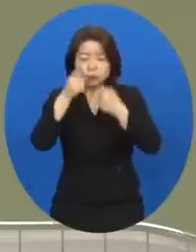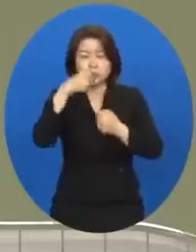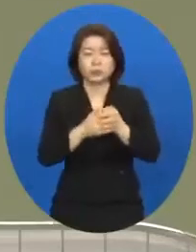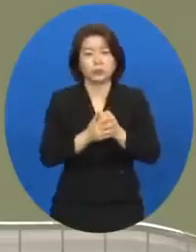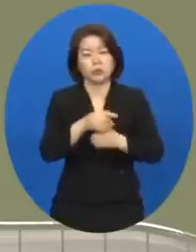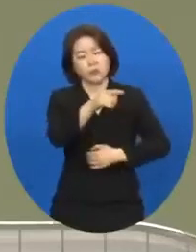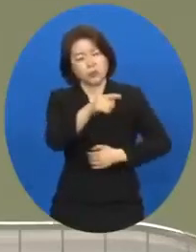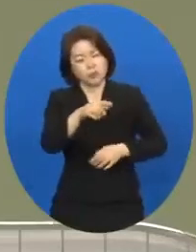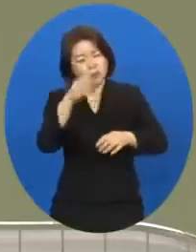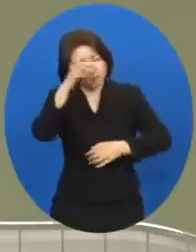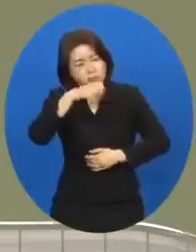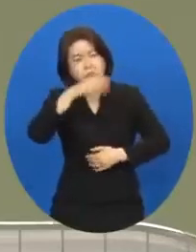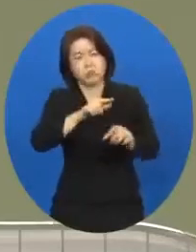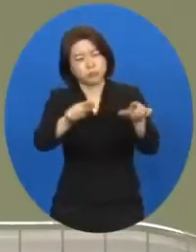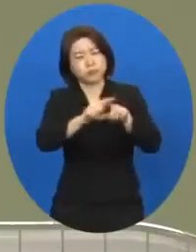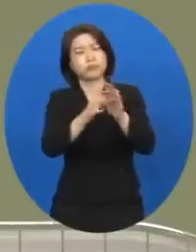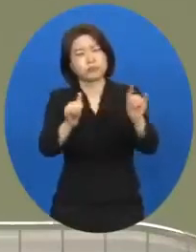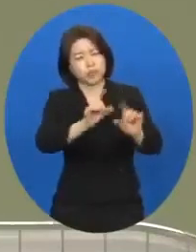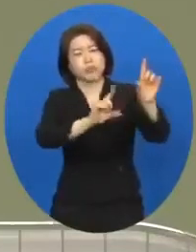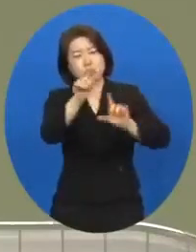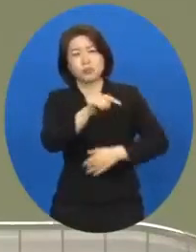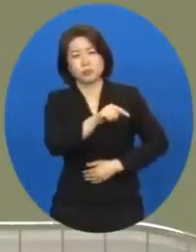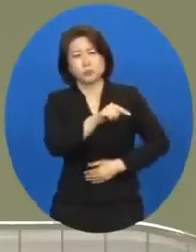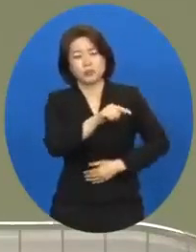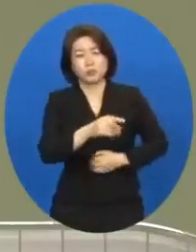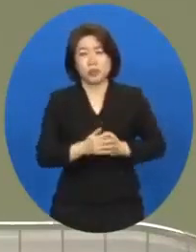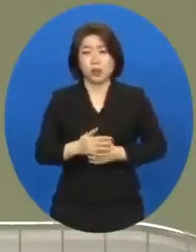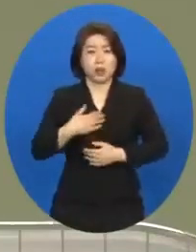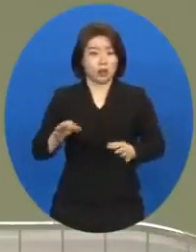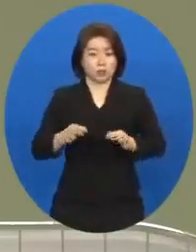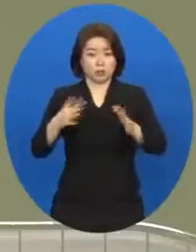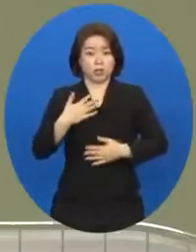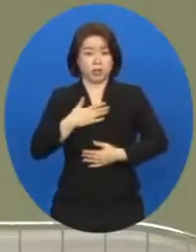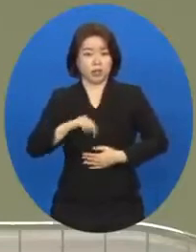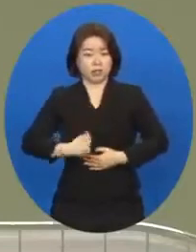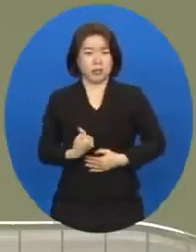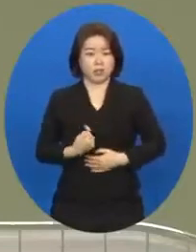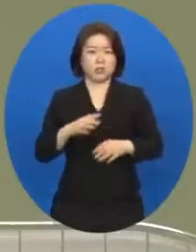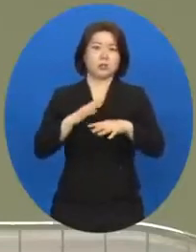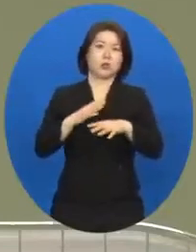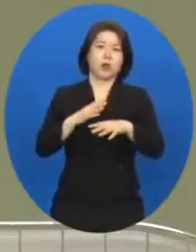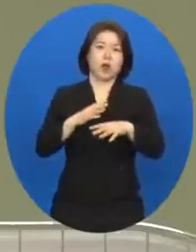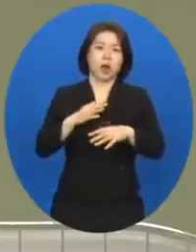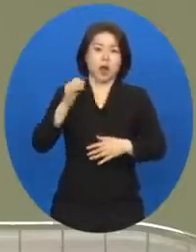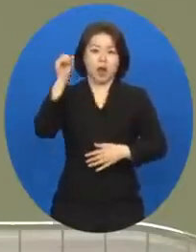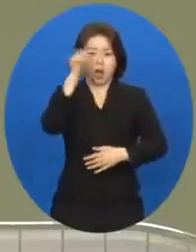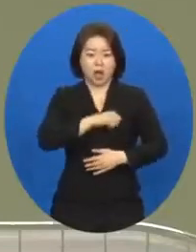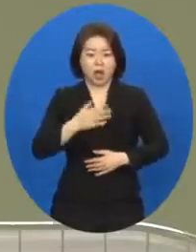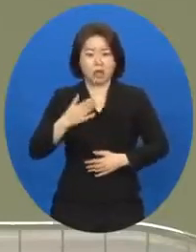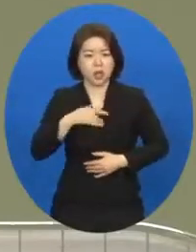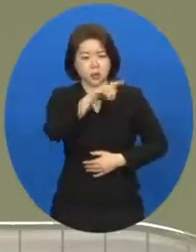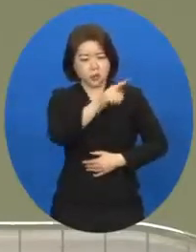보통 사람이었어요. 그 순간 나 자신이 두려워지기 시작했습니다. 나도 그와 똑같이